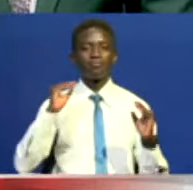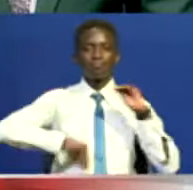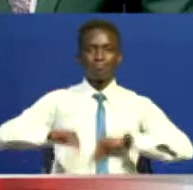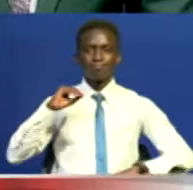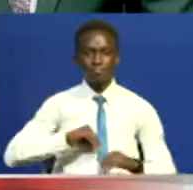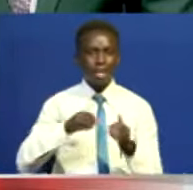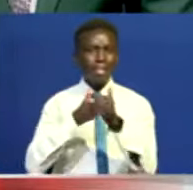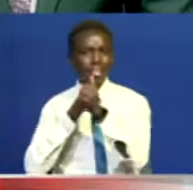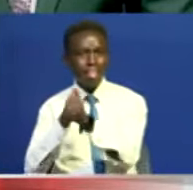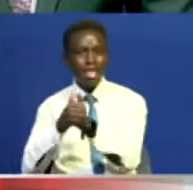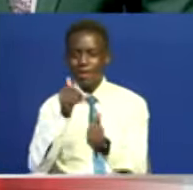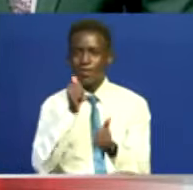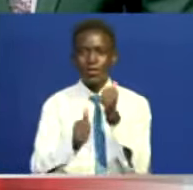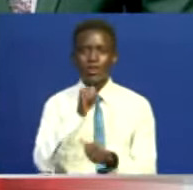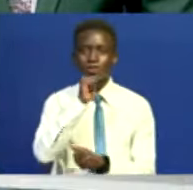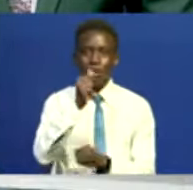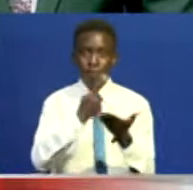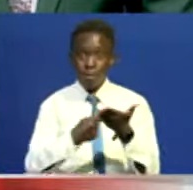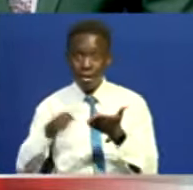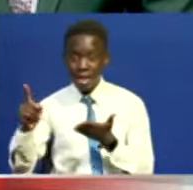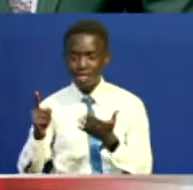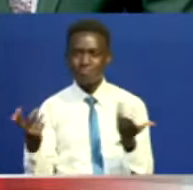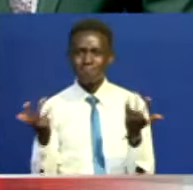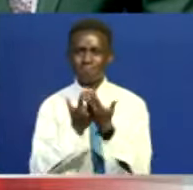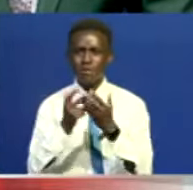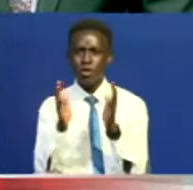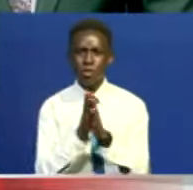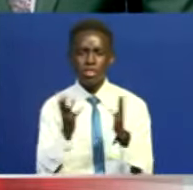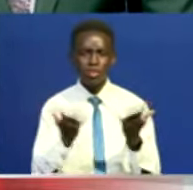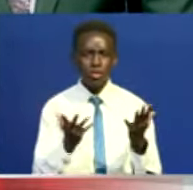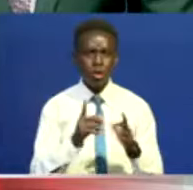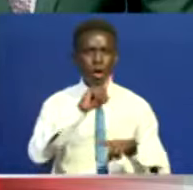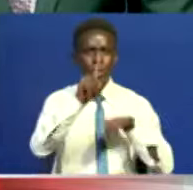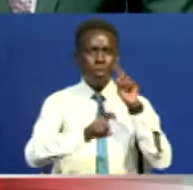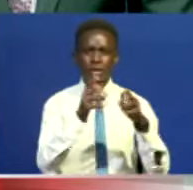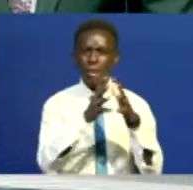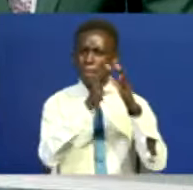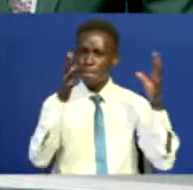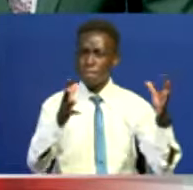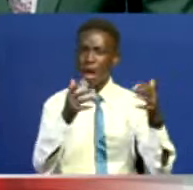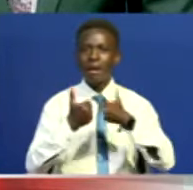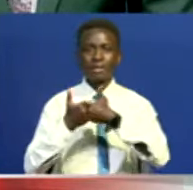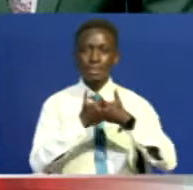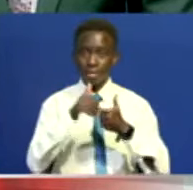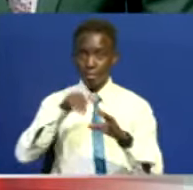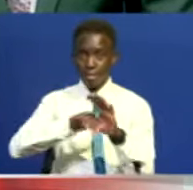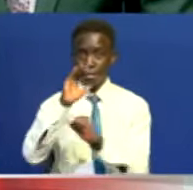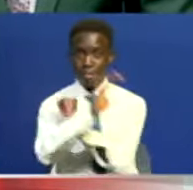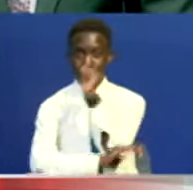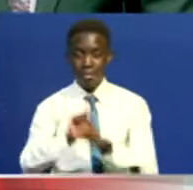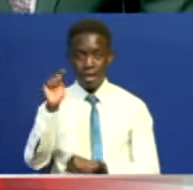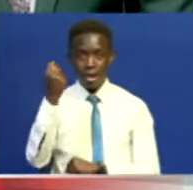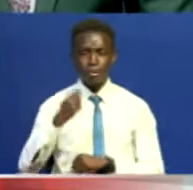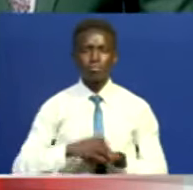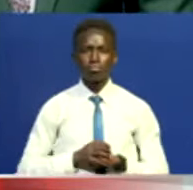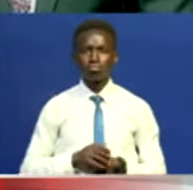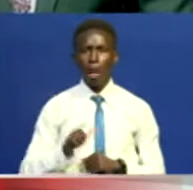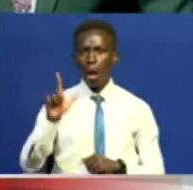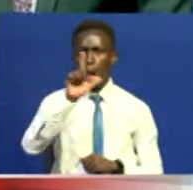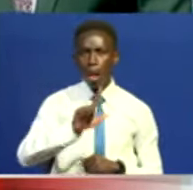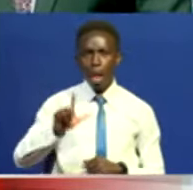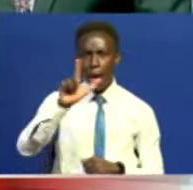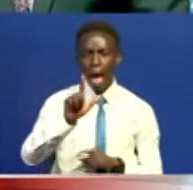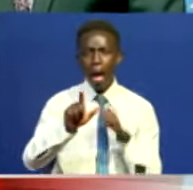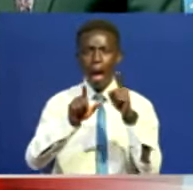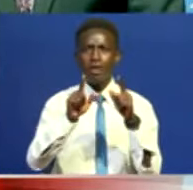ya kibinafsi kuwa masuala makuu yanayoiteka nchi hii. Akizungumza katika eneo la bunge la Laikipia Mashariki